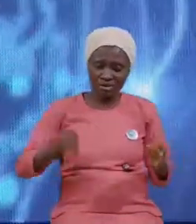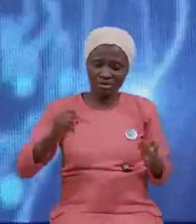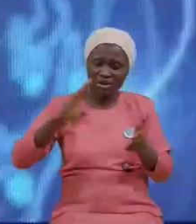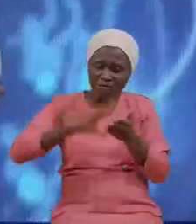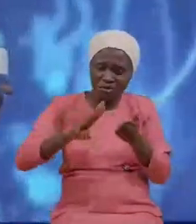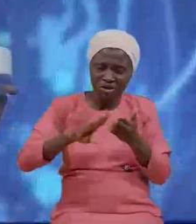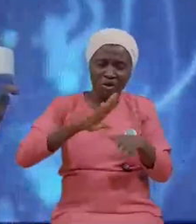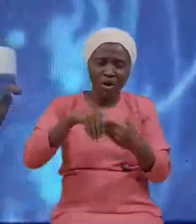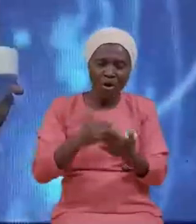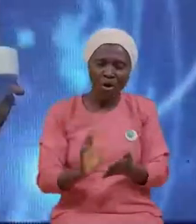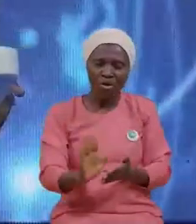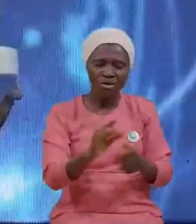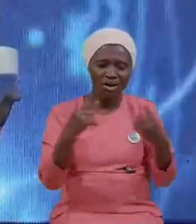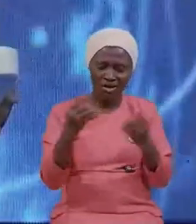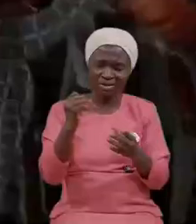Et